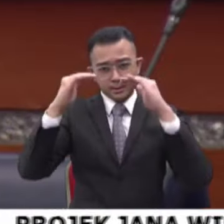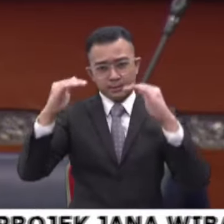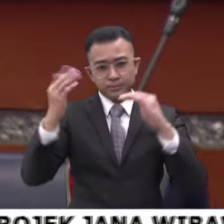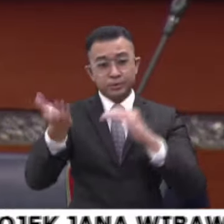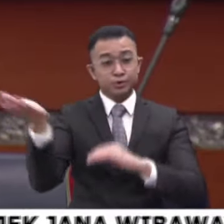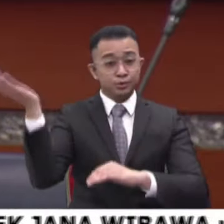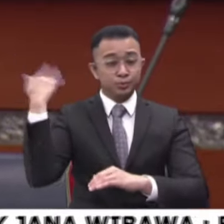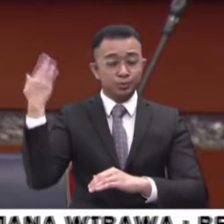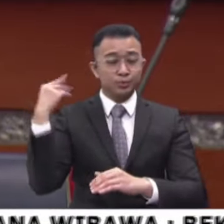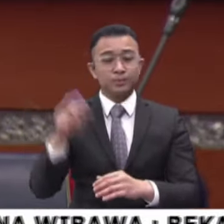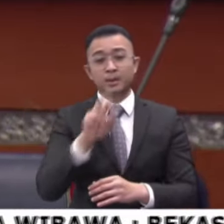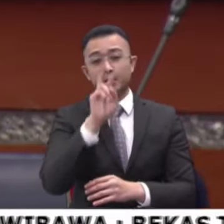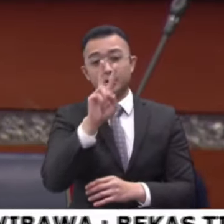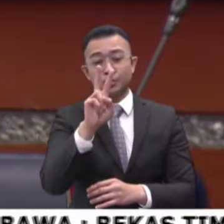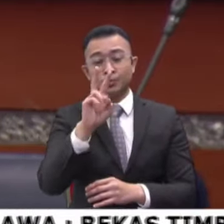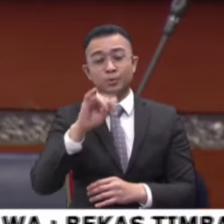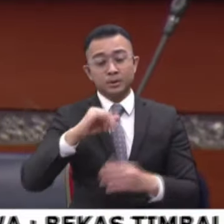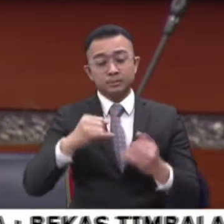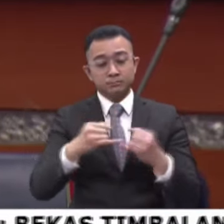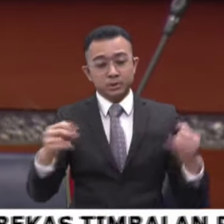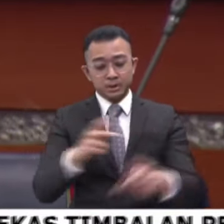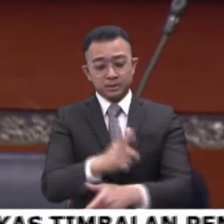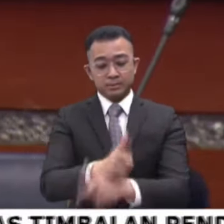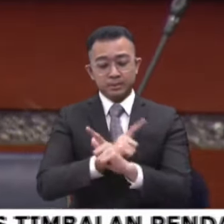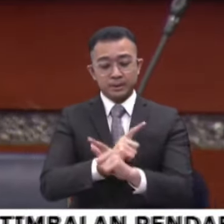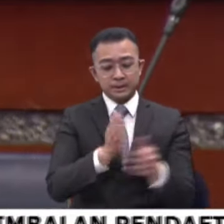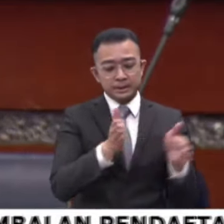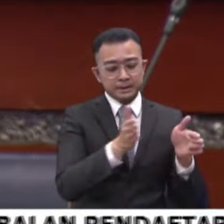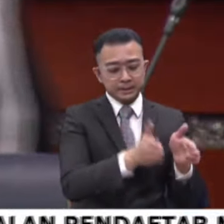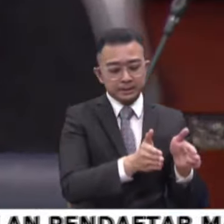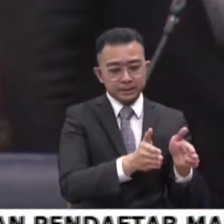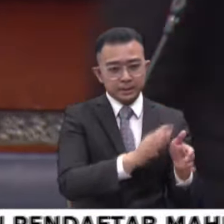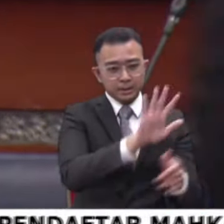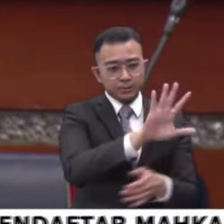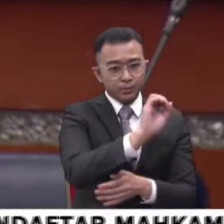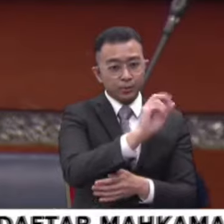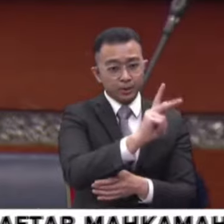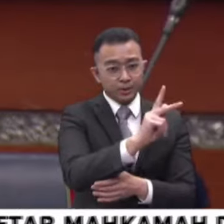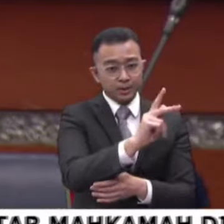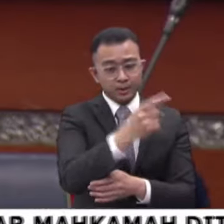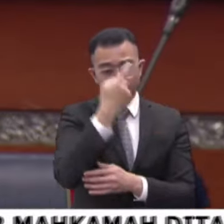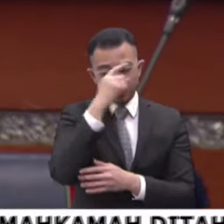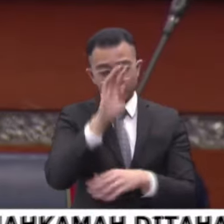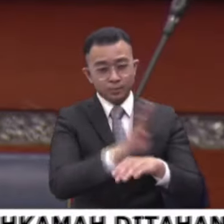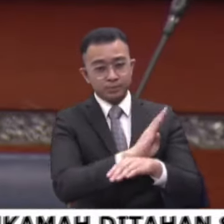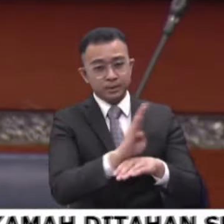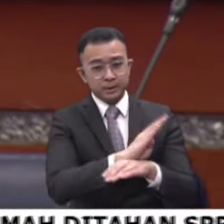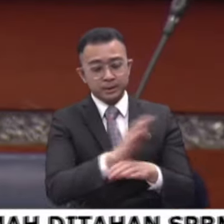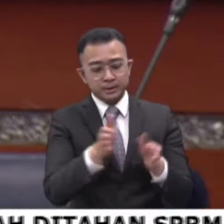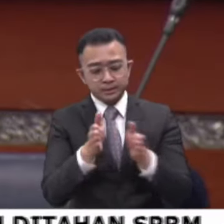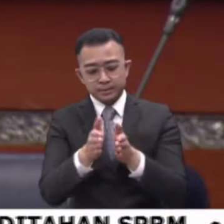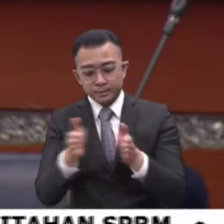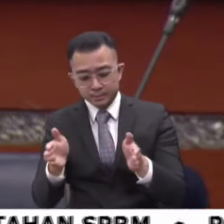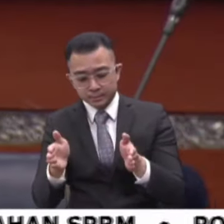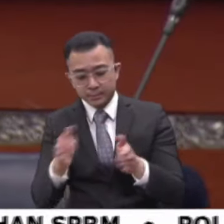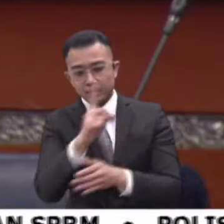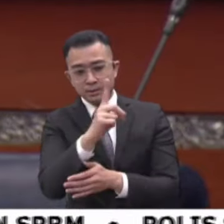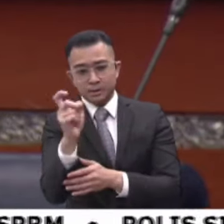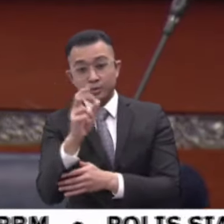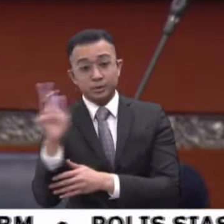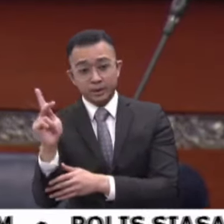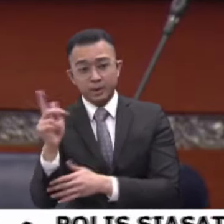kita difahamkan ada dua jenis pembiayaan. Yang kecil siling dia 50,000. Untuk perniagaan sederhana silingnya